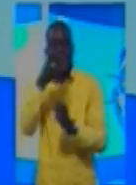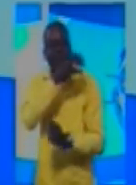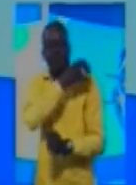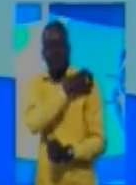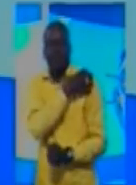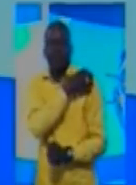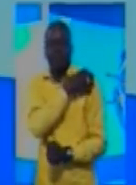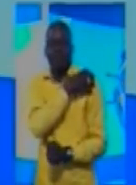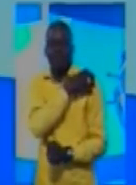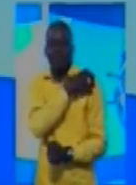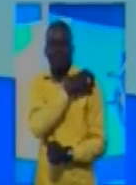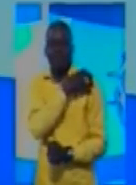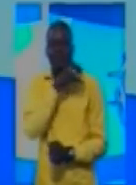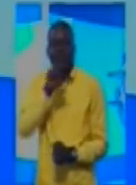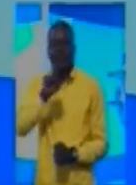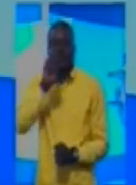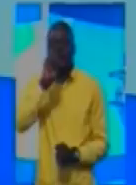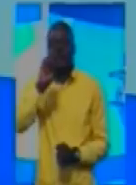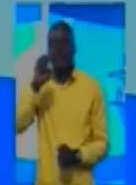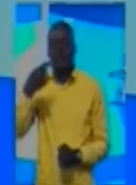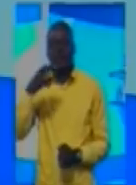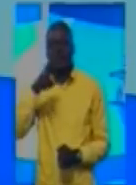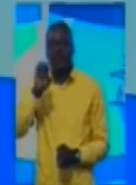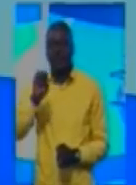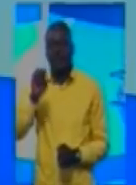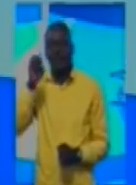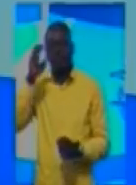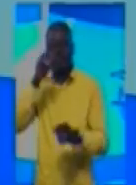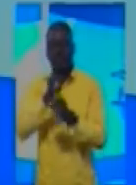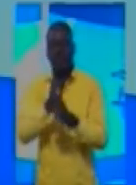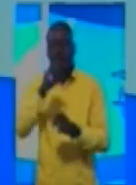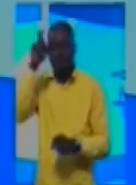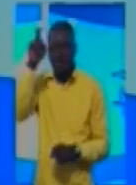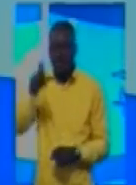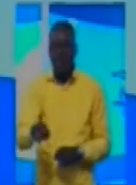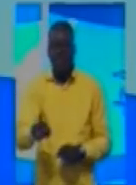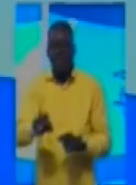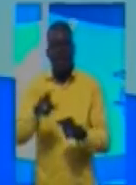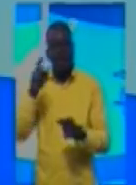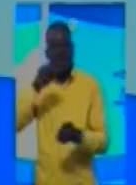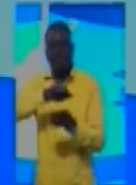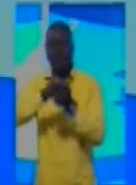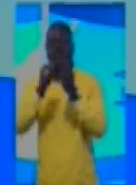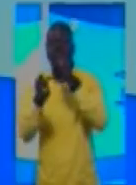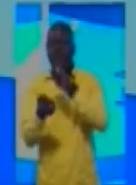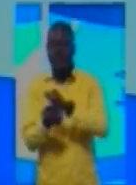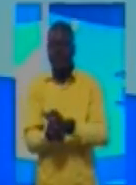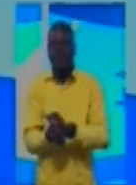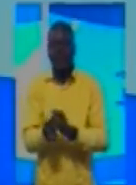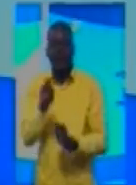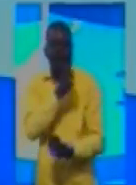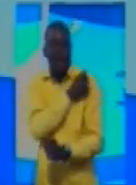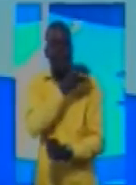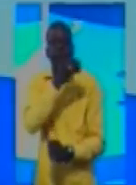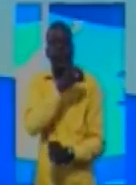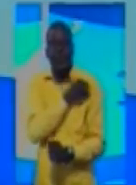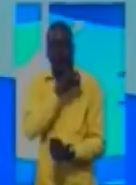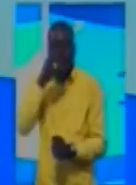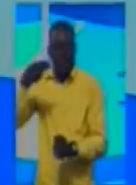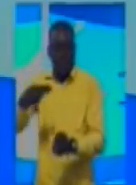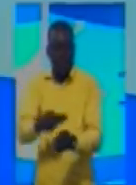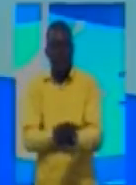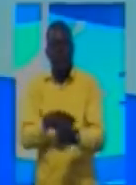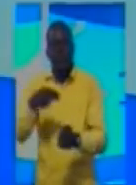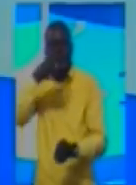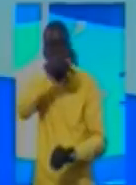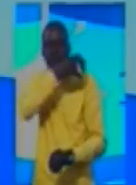d'escadron, Serge Thierry Kiendrebego, prend les commandes en lieu et place du colonel Adama Ouedraogo. Le nouveau chef de corps,